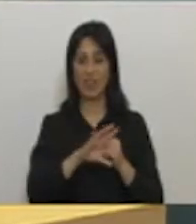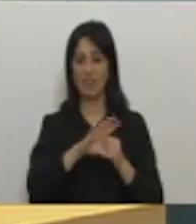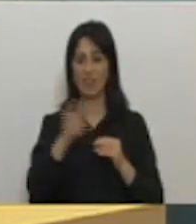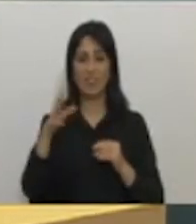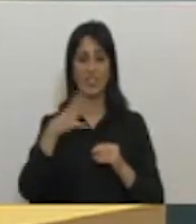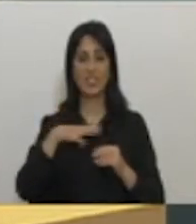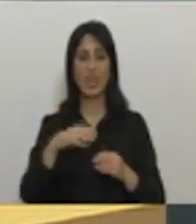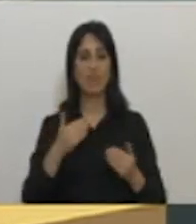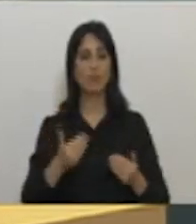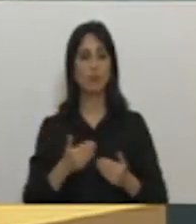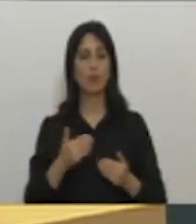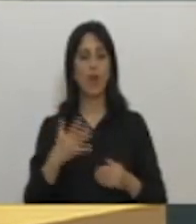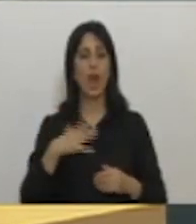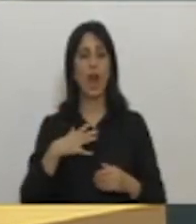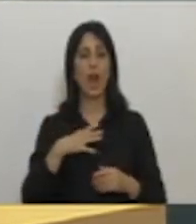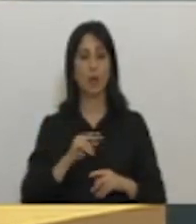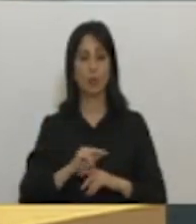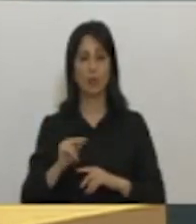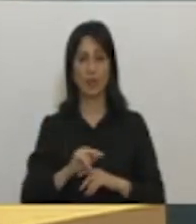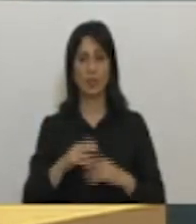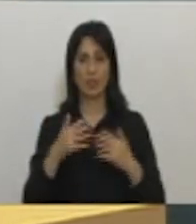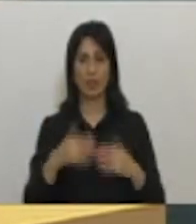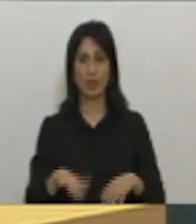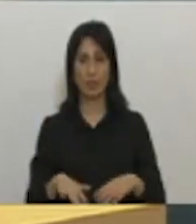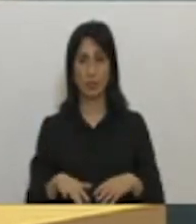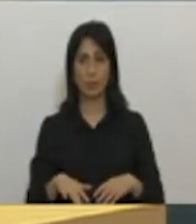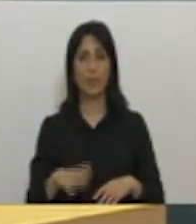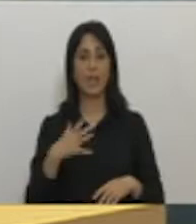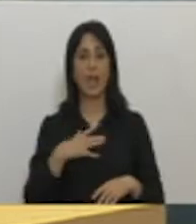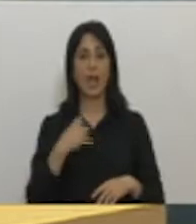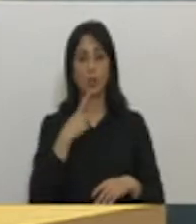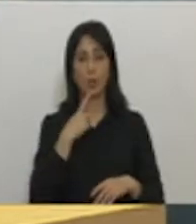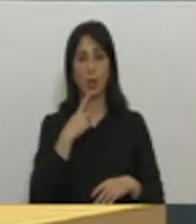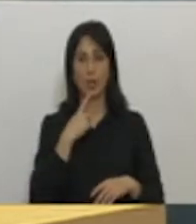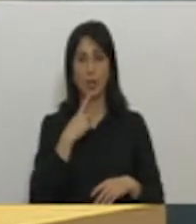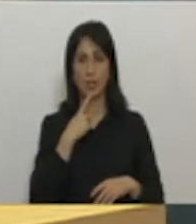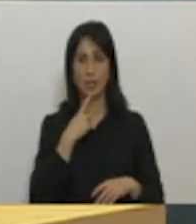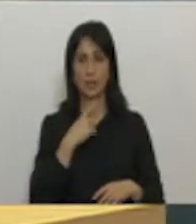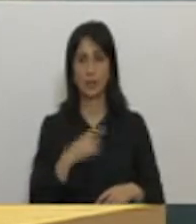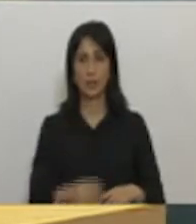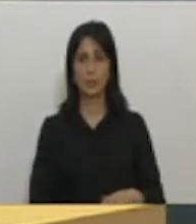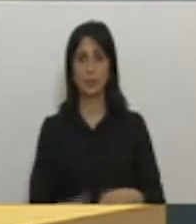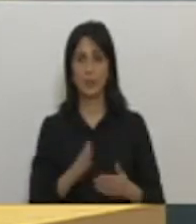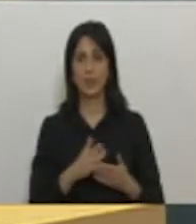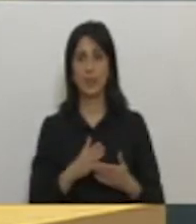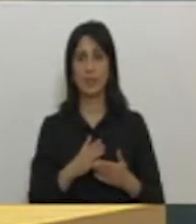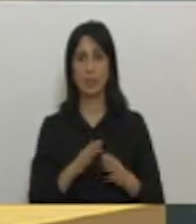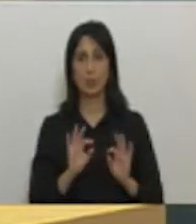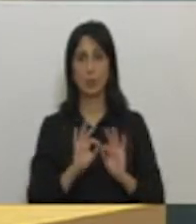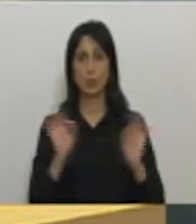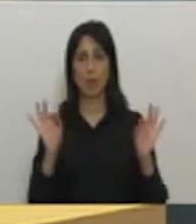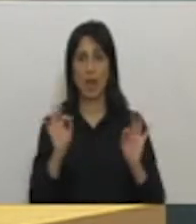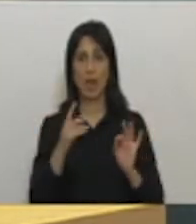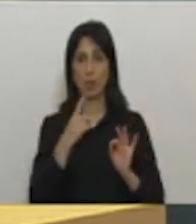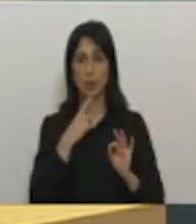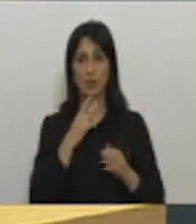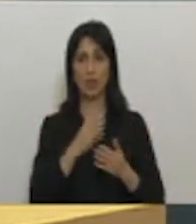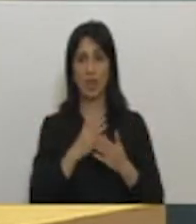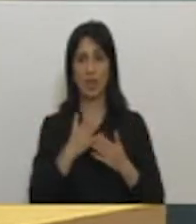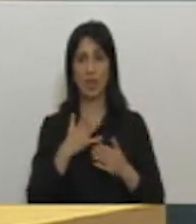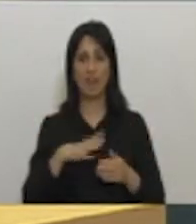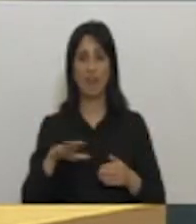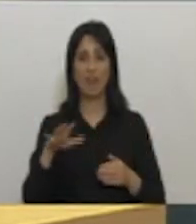საქართველოში ცხოვრობს, ქართულ შევასწავლეთ. ქართული ენა არის უნიკალური ენა, არის